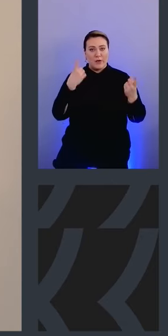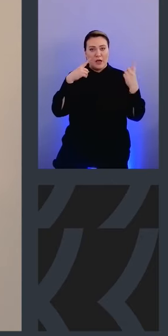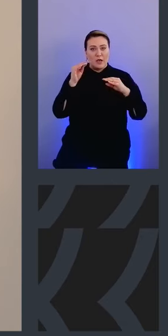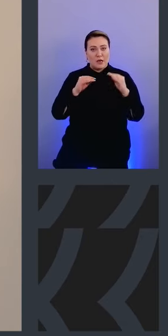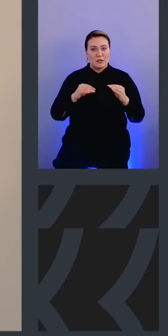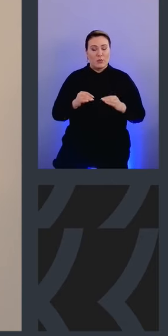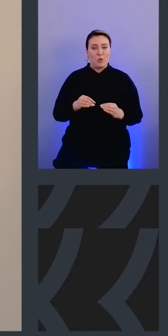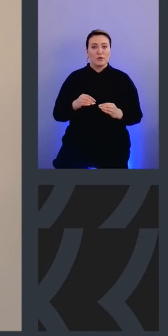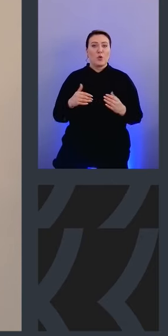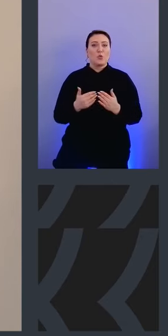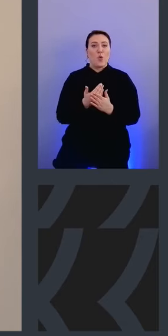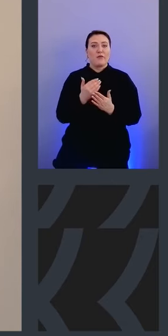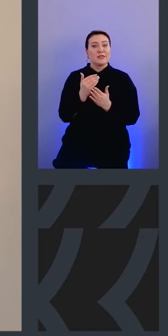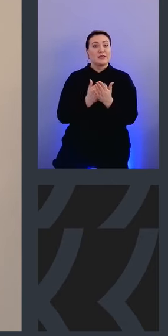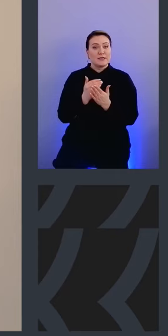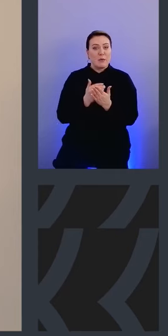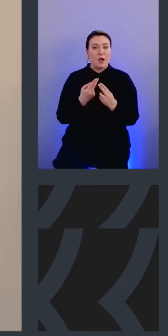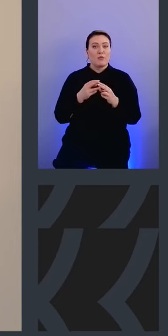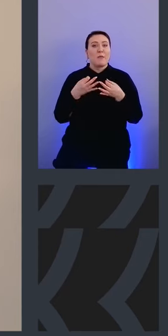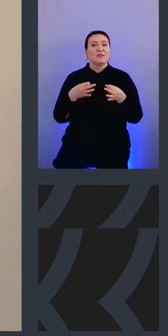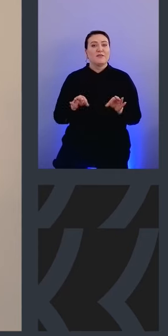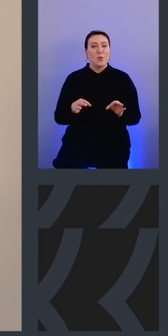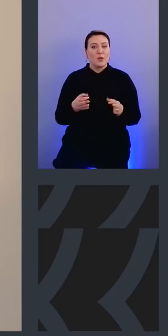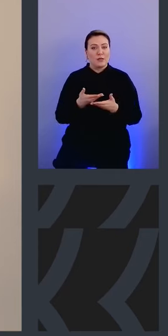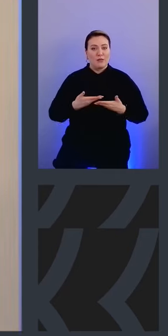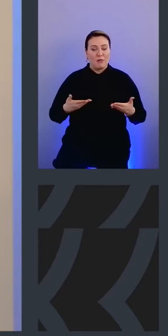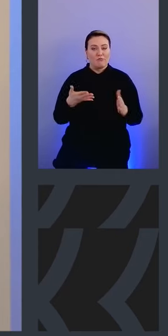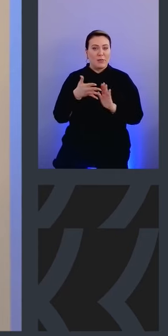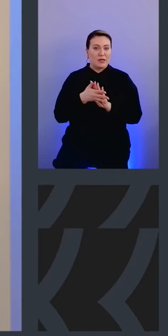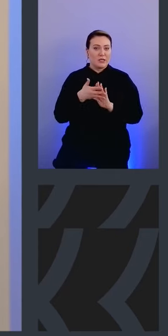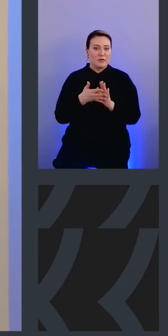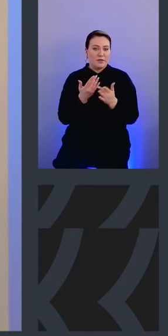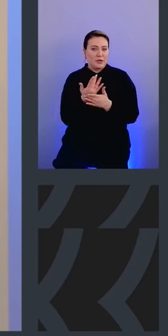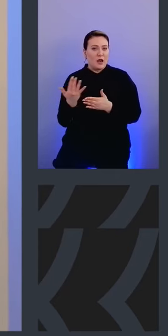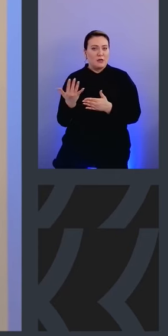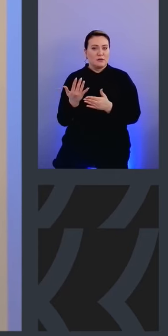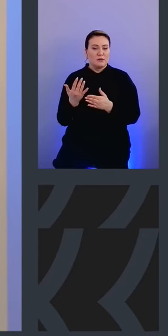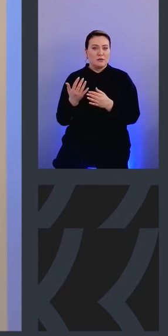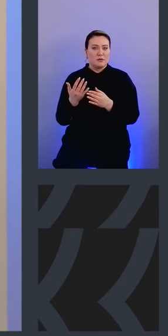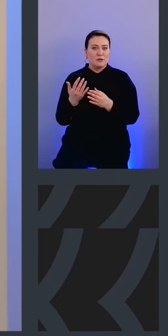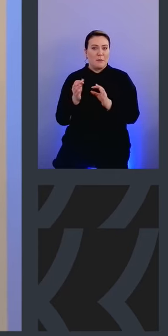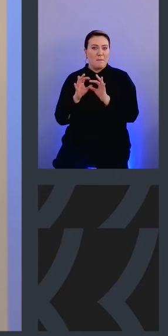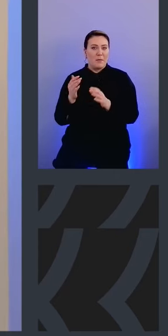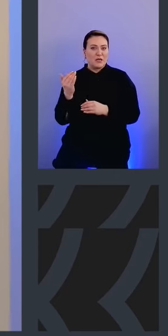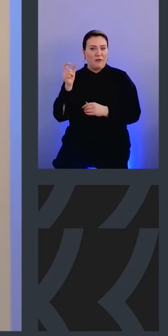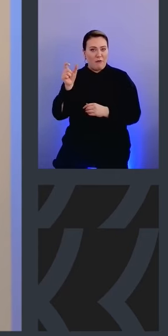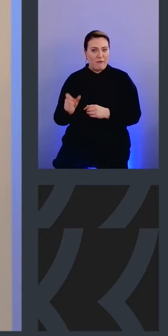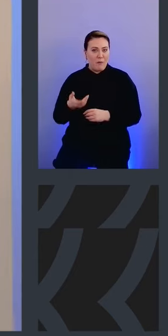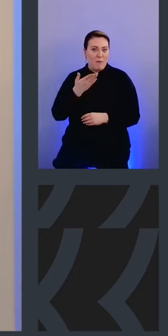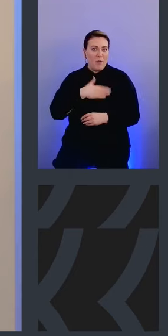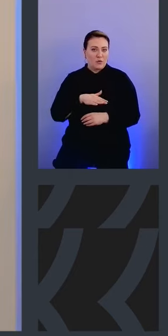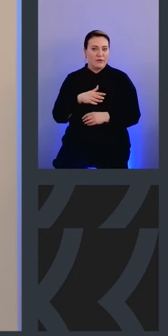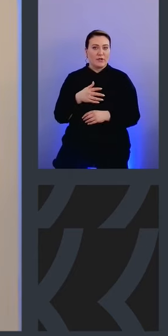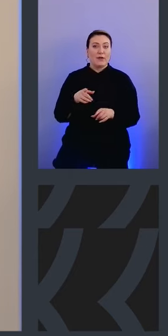разработке новой системы, которая позволит нам анализировать ряд признаков пользователей, в том числе